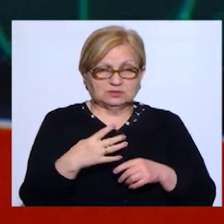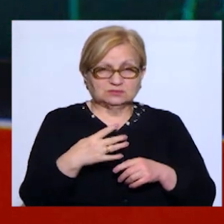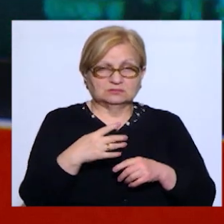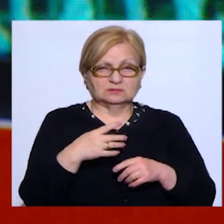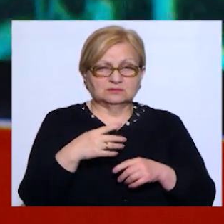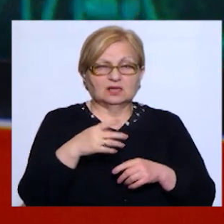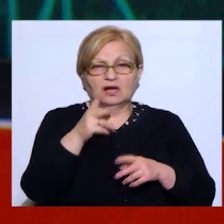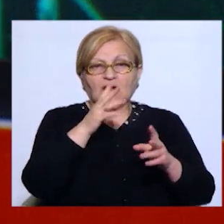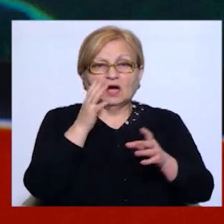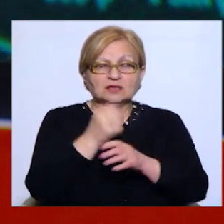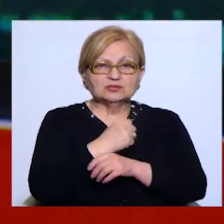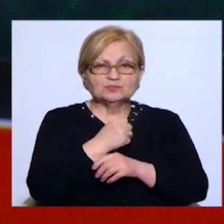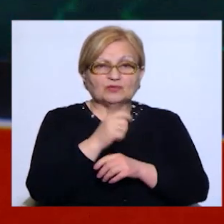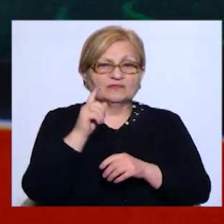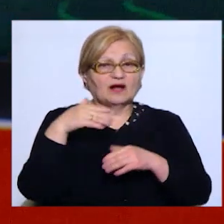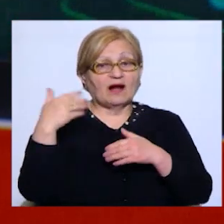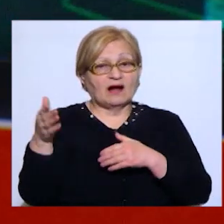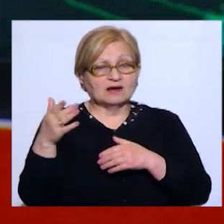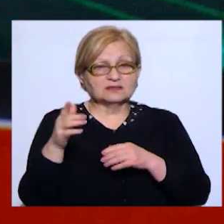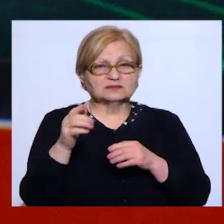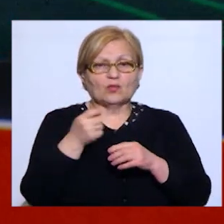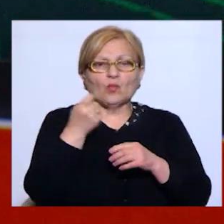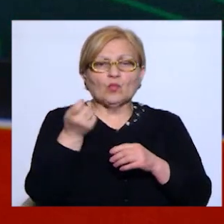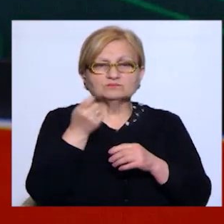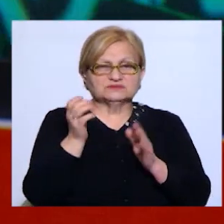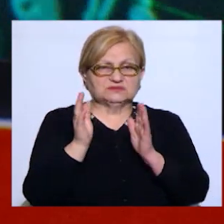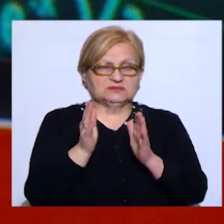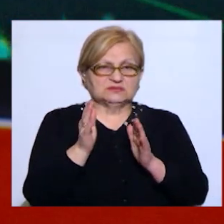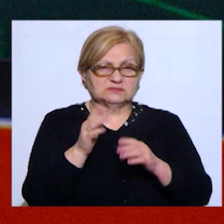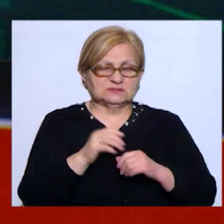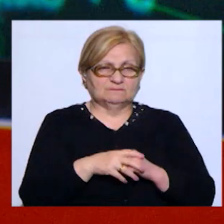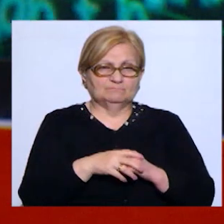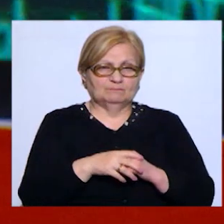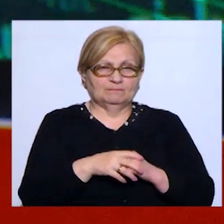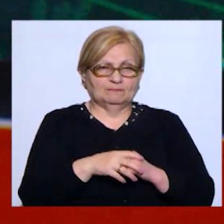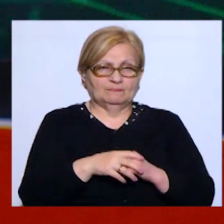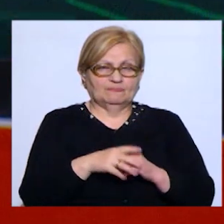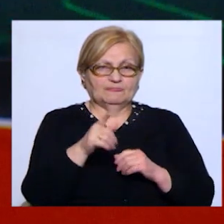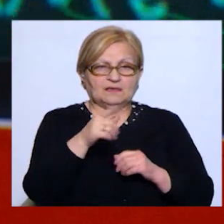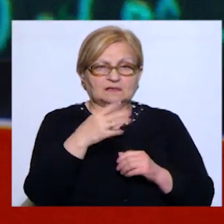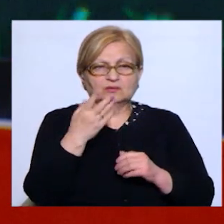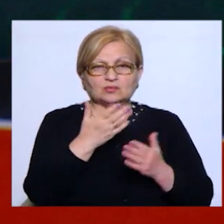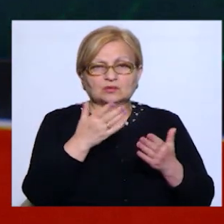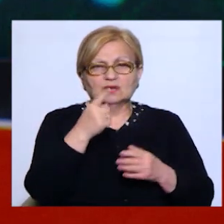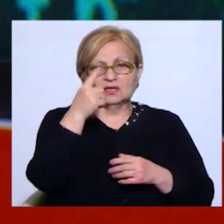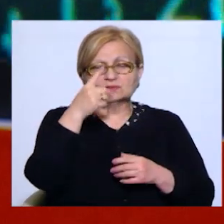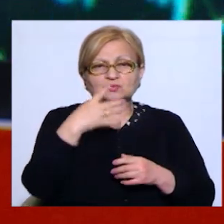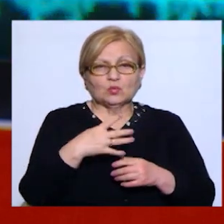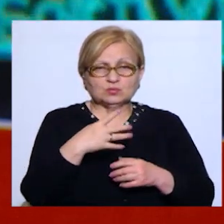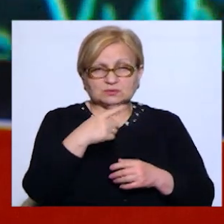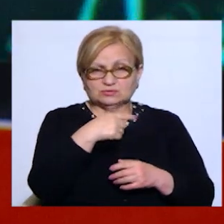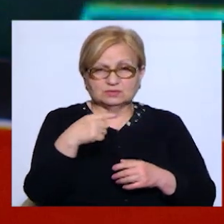ნაწილებიდან უმცირესი სიგრძე, ანუ გარეთ ხო და ჩანაწილი უმცირეს. მოდით ახლა შემოვიტანოთ, შეეფარდება ერთმანეთს, როგორც 1-4 ნიშნავს,